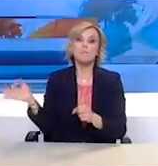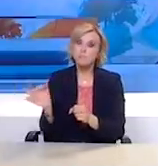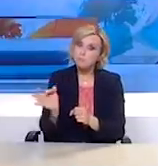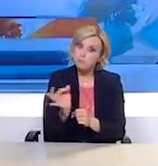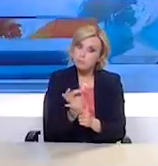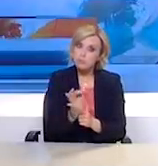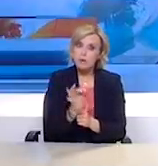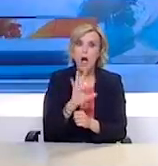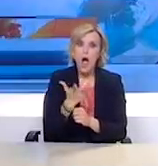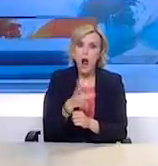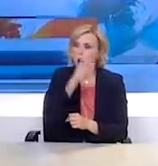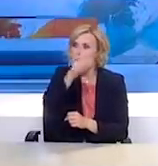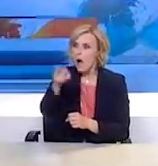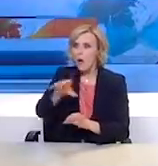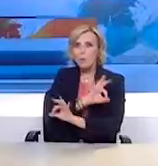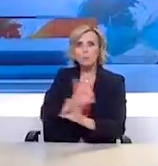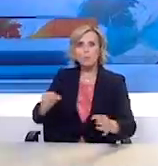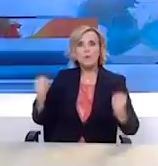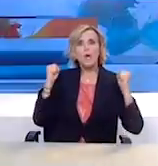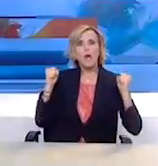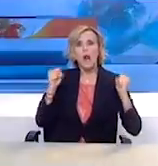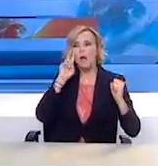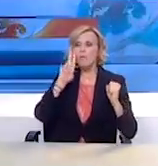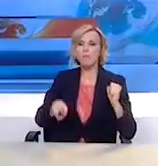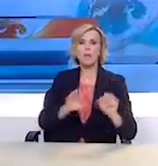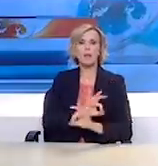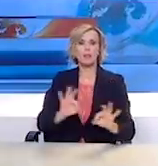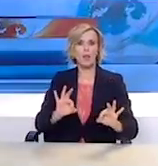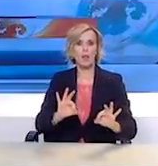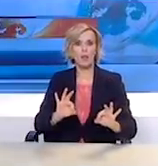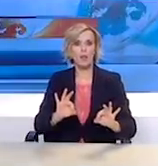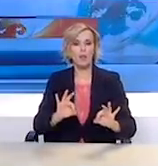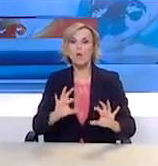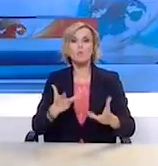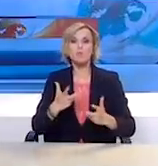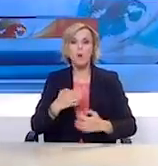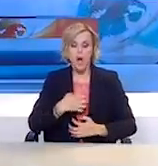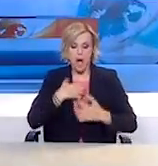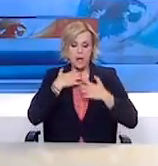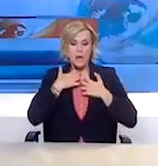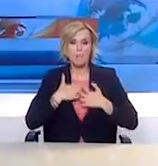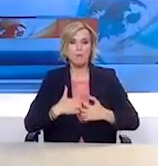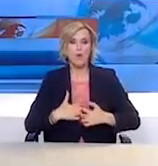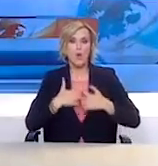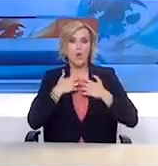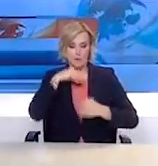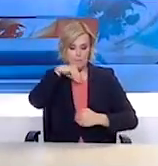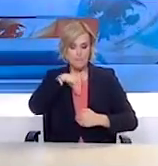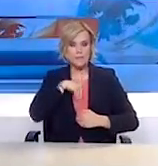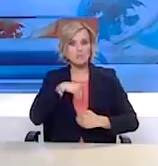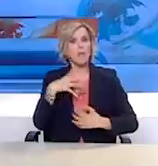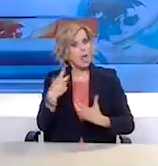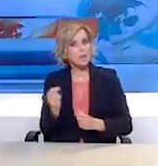αντισώματα, με μοριακό τρόπο την παρουσία του ιού στο ανώτερο αναπνευστικό σύστημα και ξέρουμε λοιπόν ότι έχουν μολυνθεί από τον